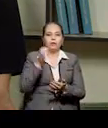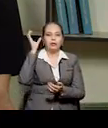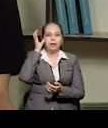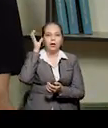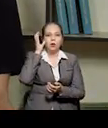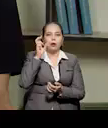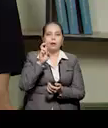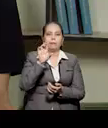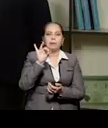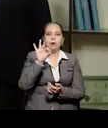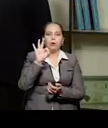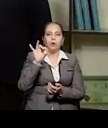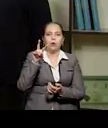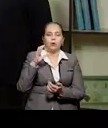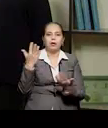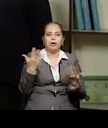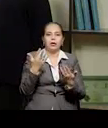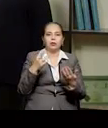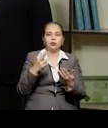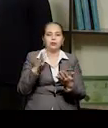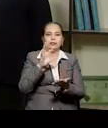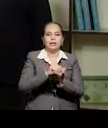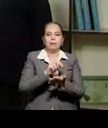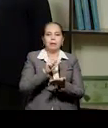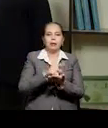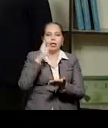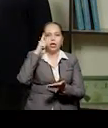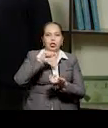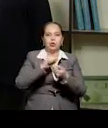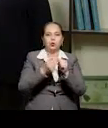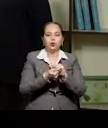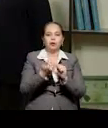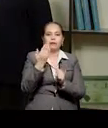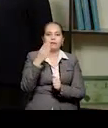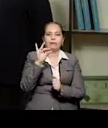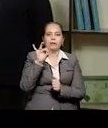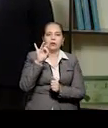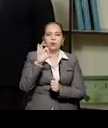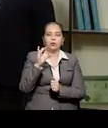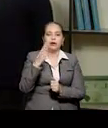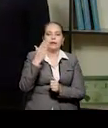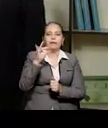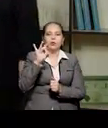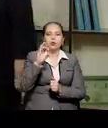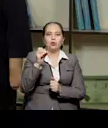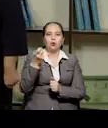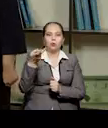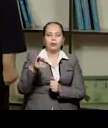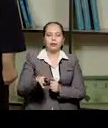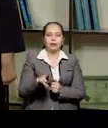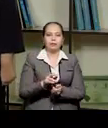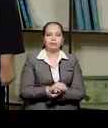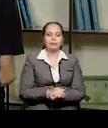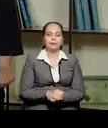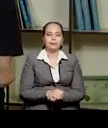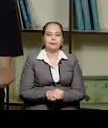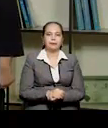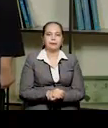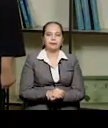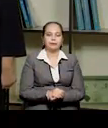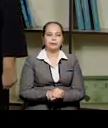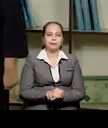наука в биологии, которая занимается изучением вирусов – вирусология.